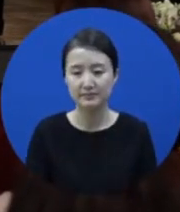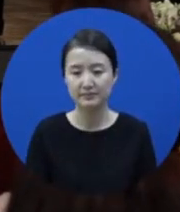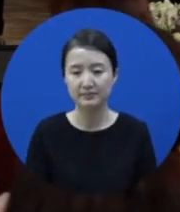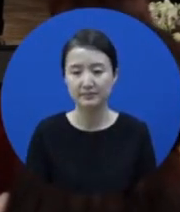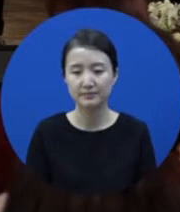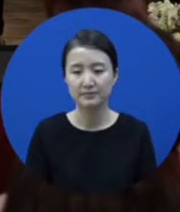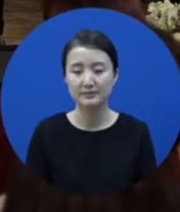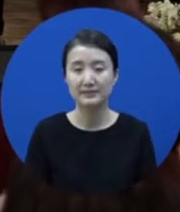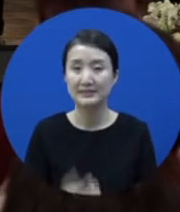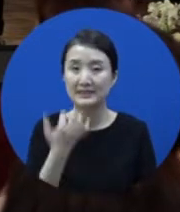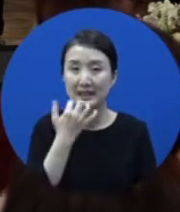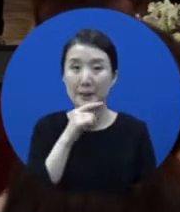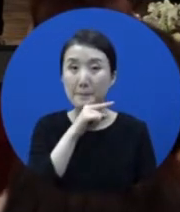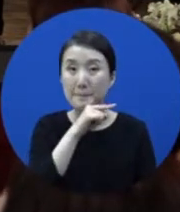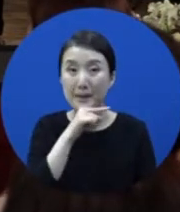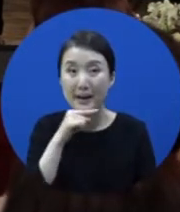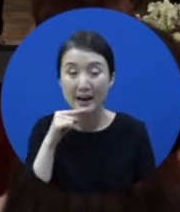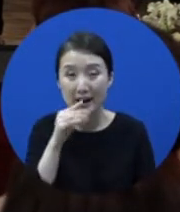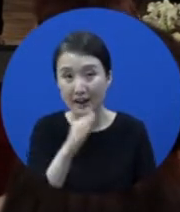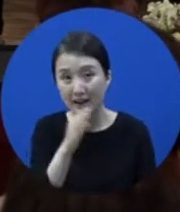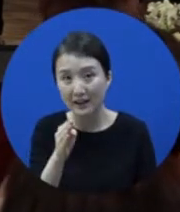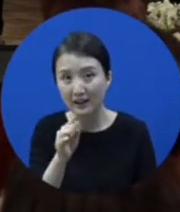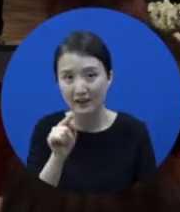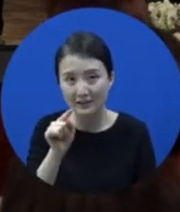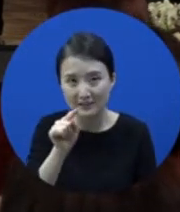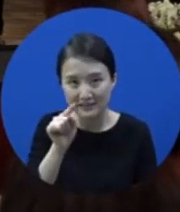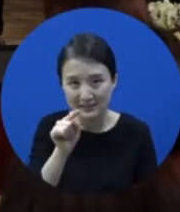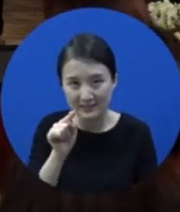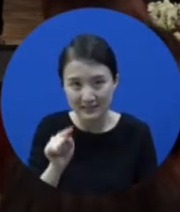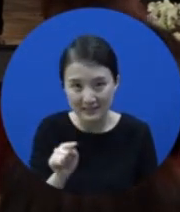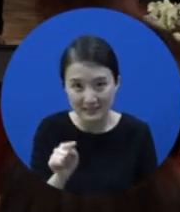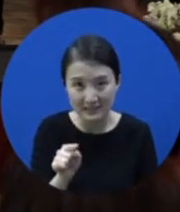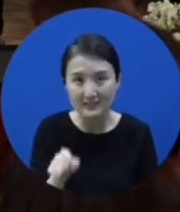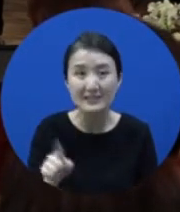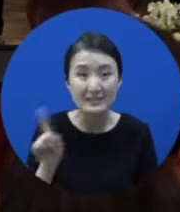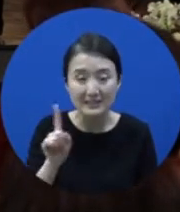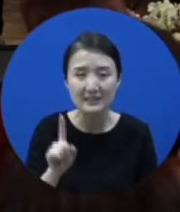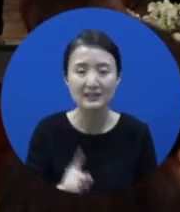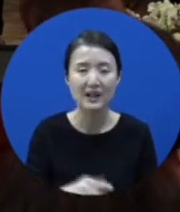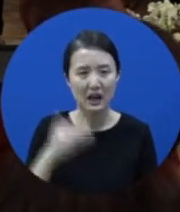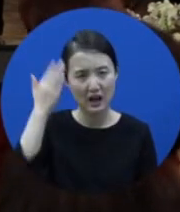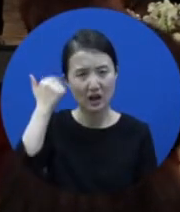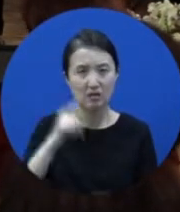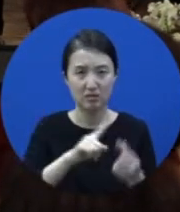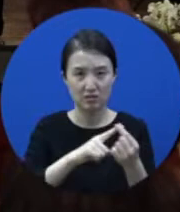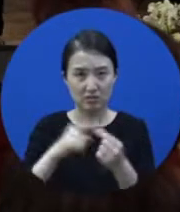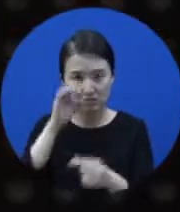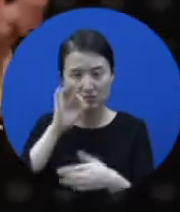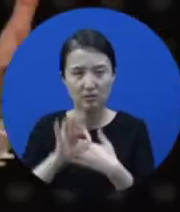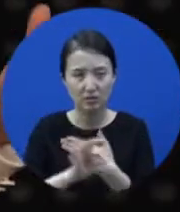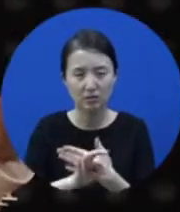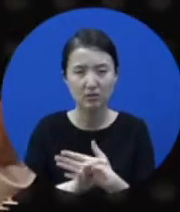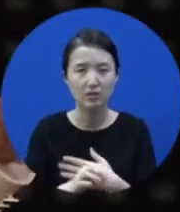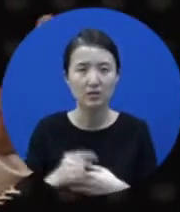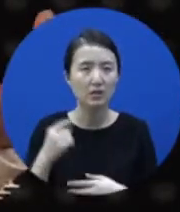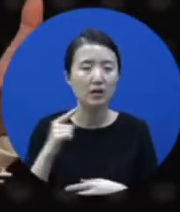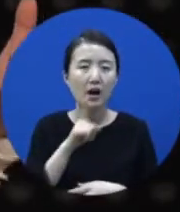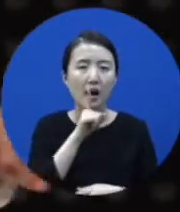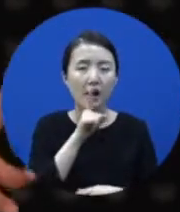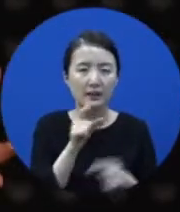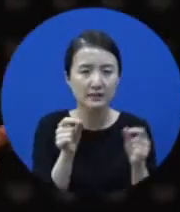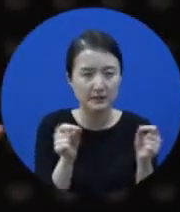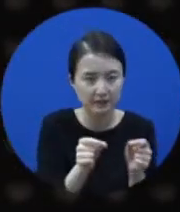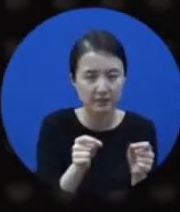제가 땡땡땡땡 옆에 표시를 했습니다. 우리말은요, 장음과 단음이 있어요. 길게 발음해야지